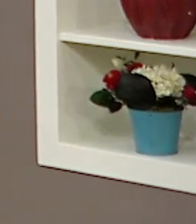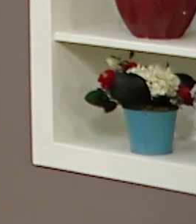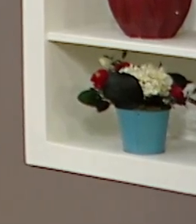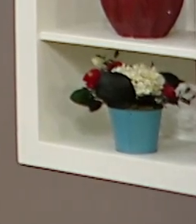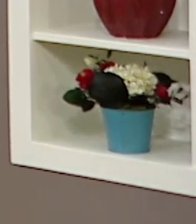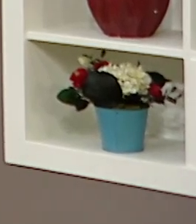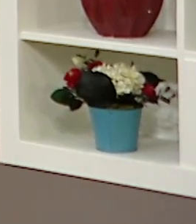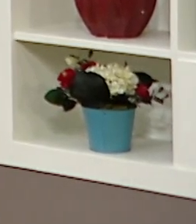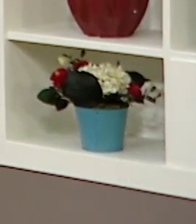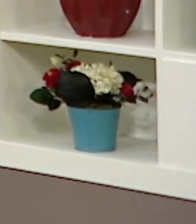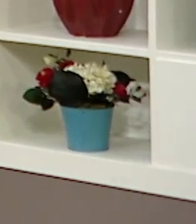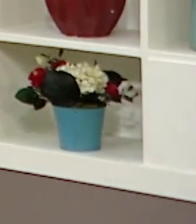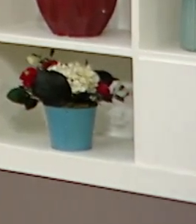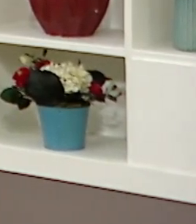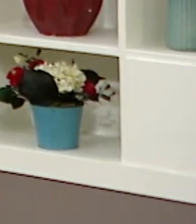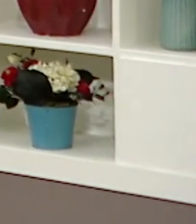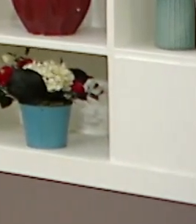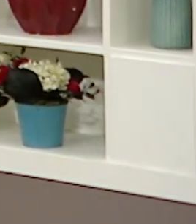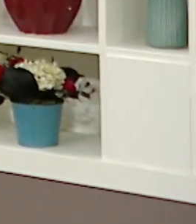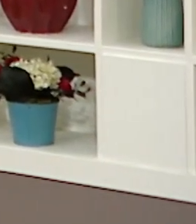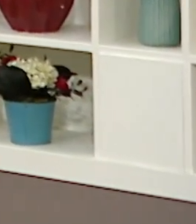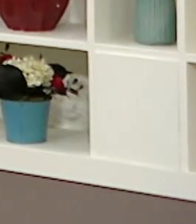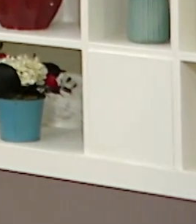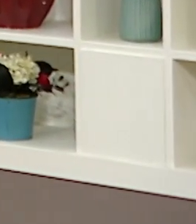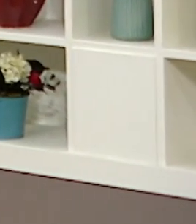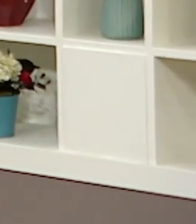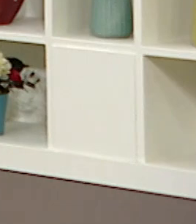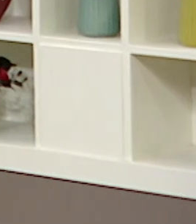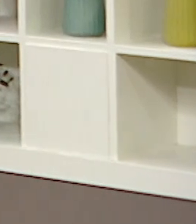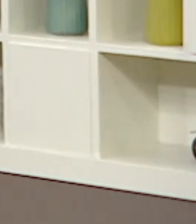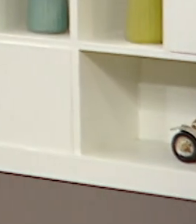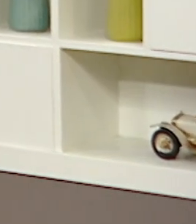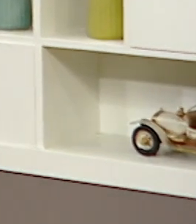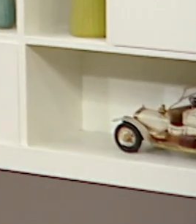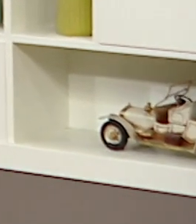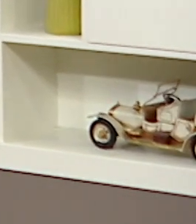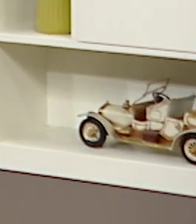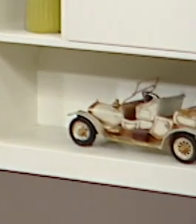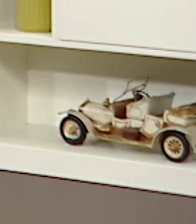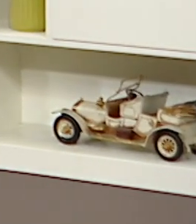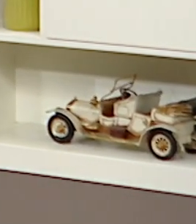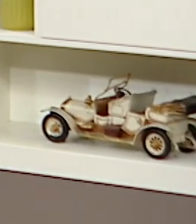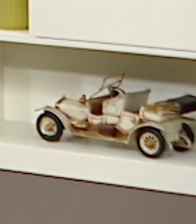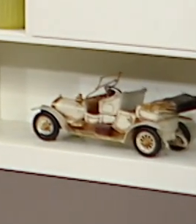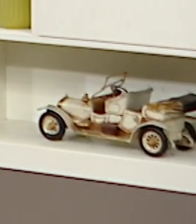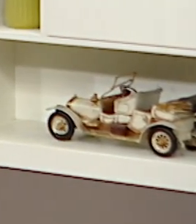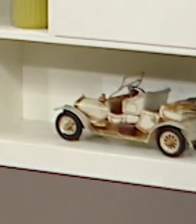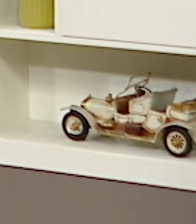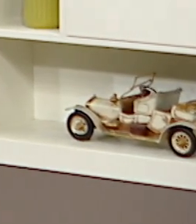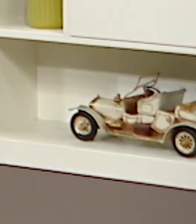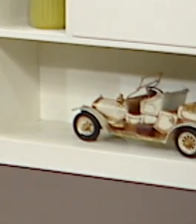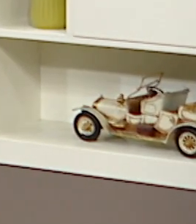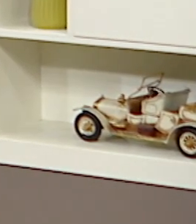iyice böyle sınav aylarına doğru yaklaşıyoruz ve her yıl bu dönemlerde çocuklarımızın sınav telaşları biraz daha artıyor. İşte biz de bugün